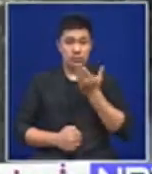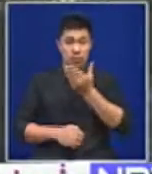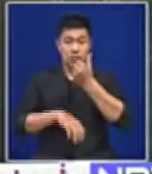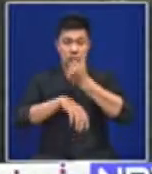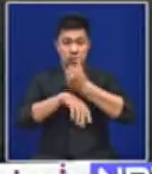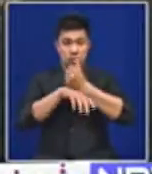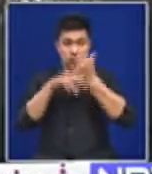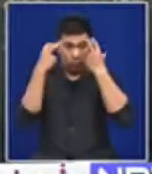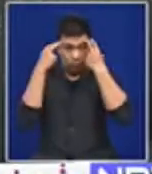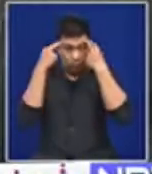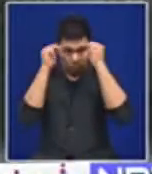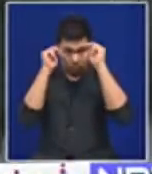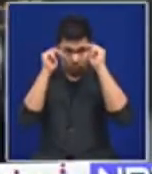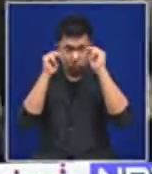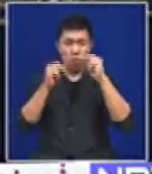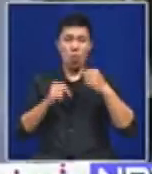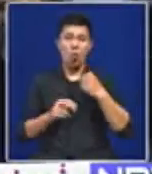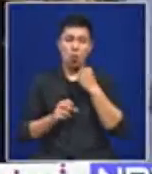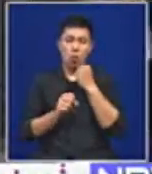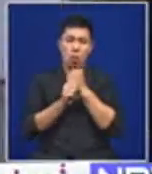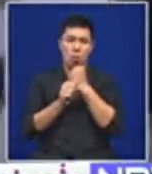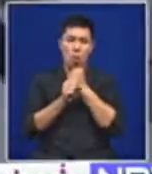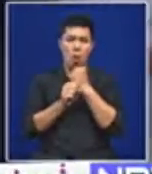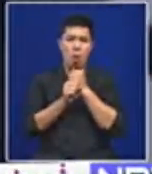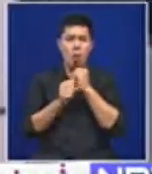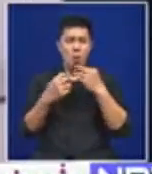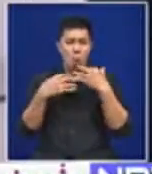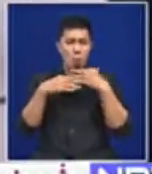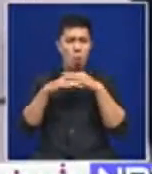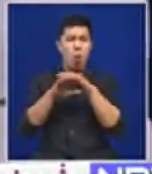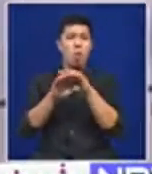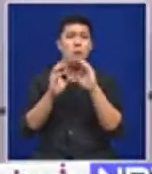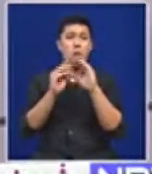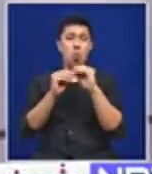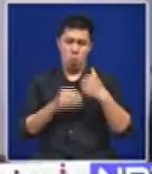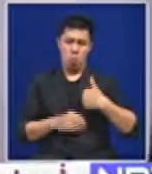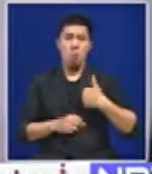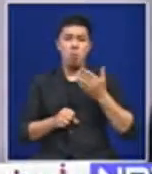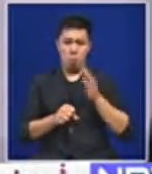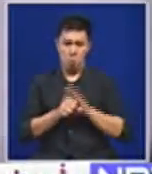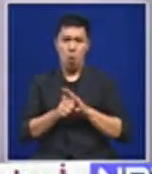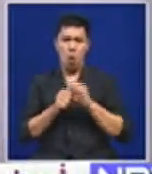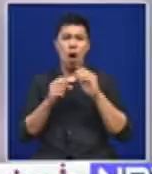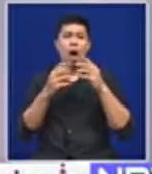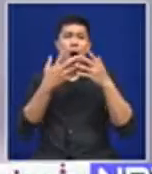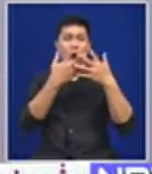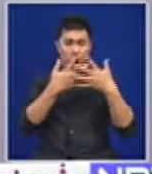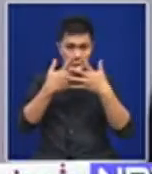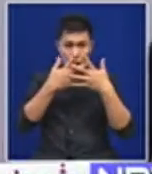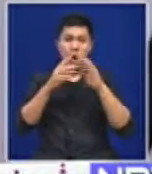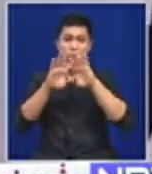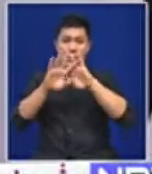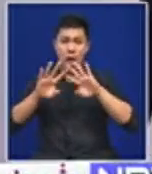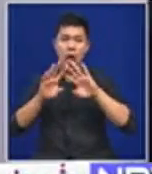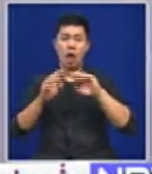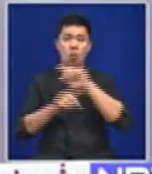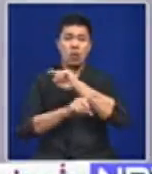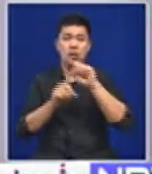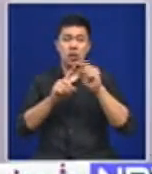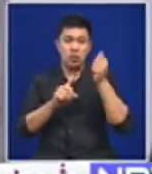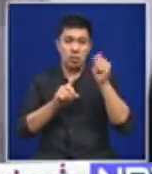ยุทธ์จันทร์โอชานายกรัฐมนตรีพอใจผลสำเร็จการร่วมประชุมสุดยอดอาเซียนสหรัฐสมัยพิเศษระหว่างวันที่15ถึง16กุมภ